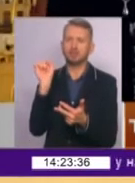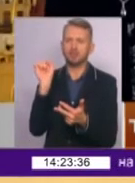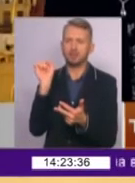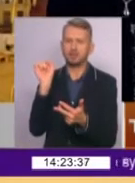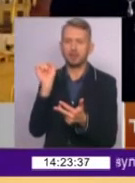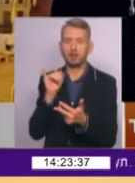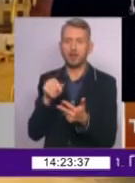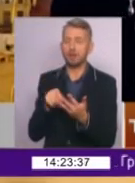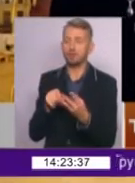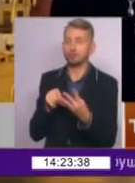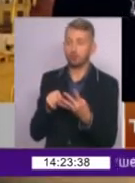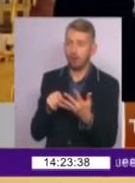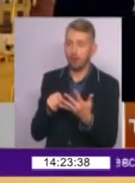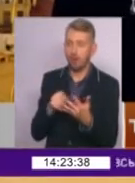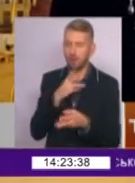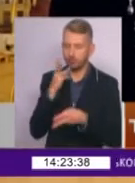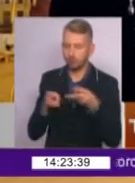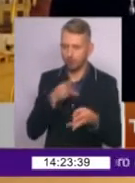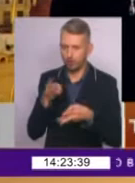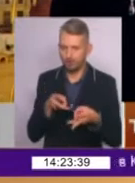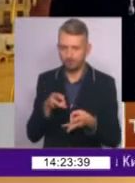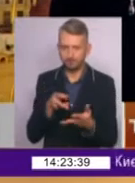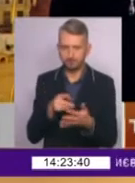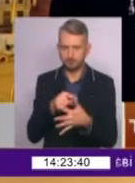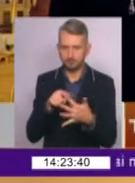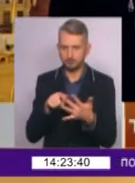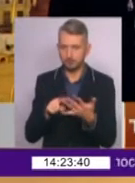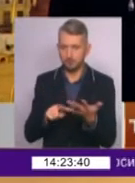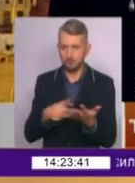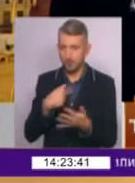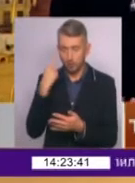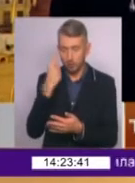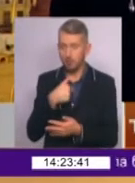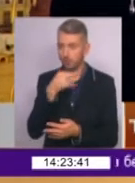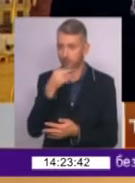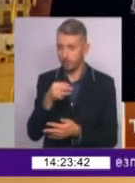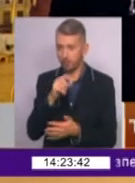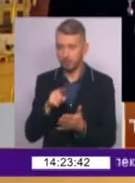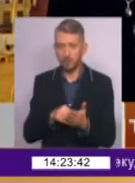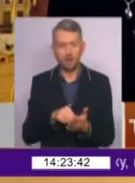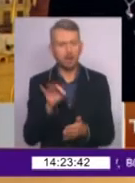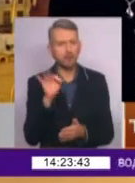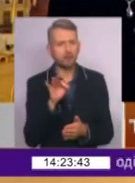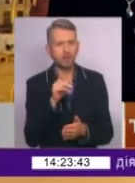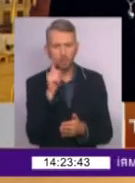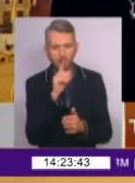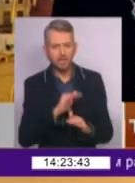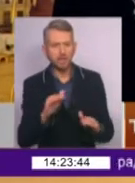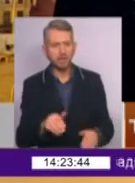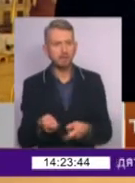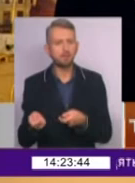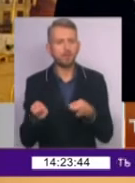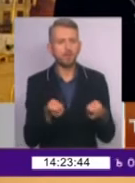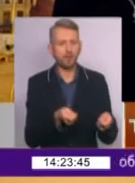симптоми. Блювота. Думаю, ми відповіли на питання. Оскільки нерідко маленьких дітей